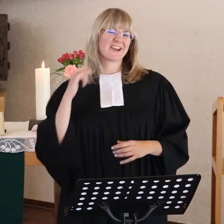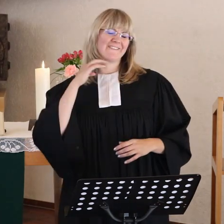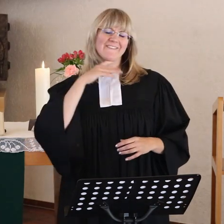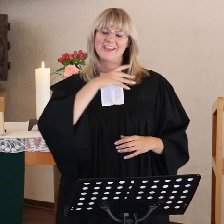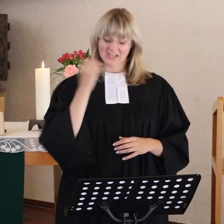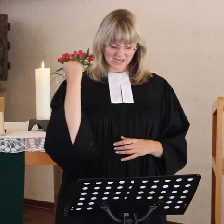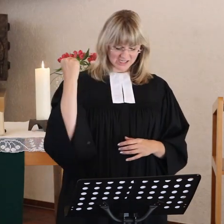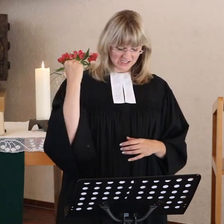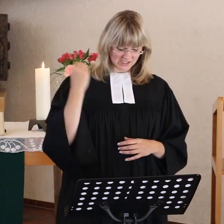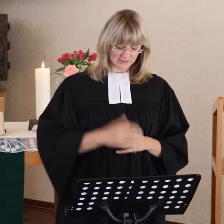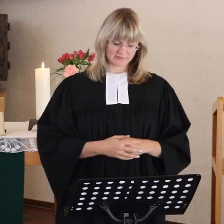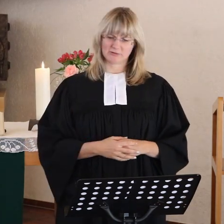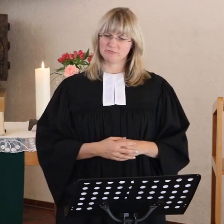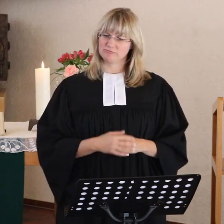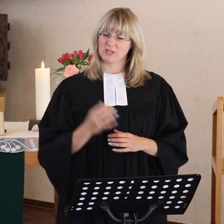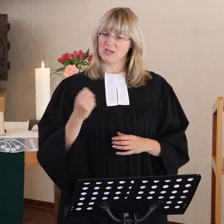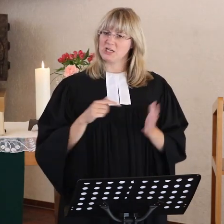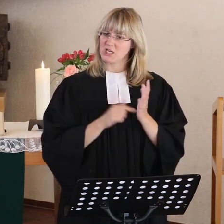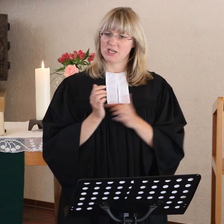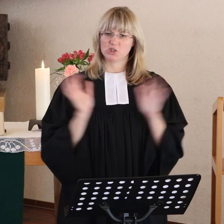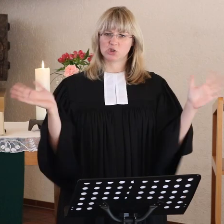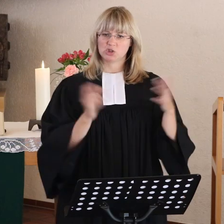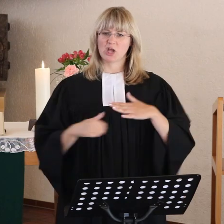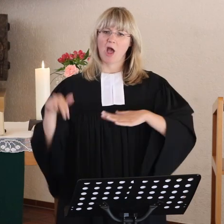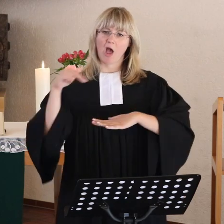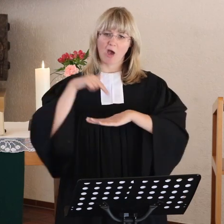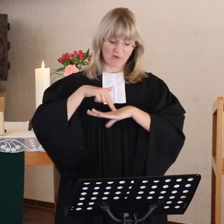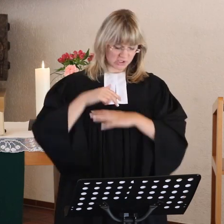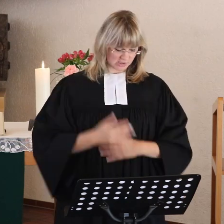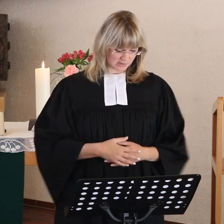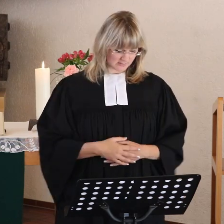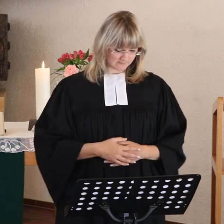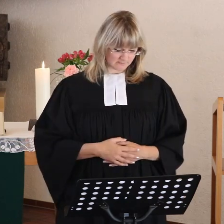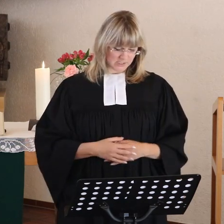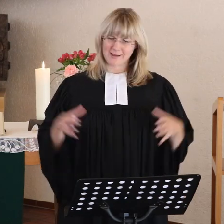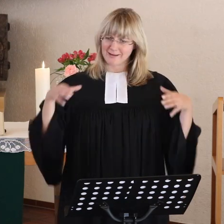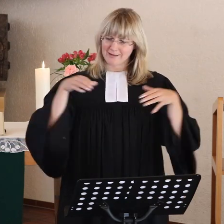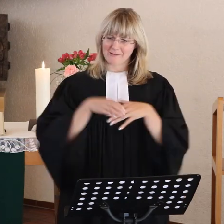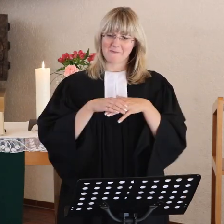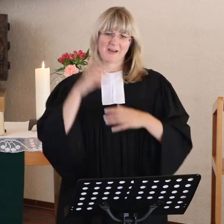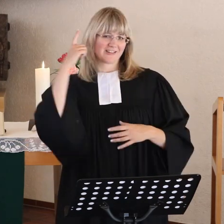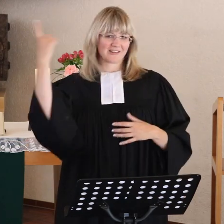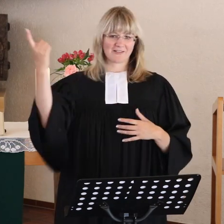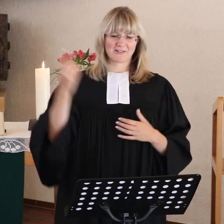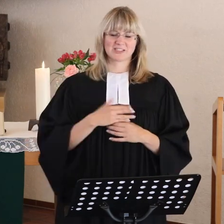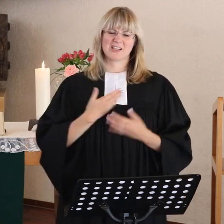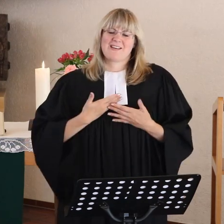dass Jesus, der Herr, auferstanden war. Die ganze Gnade Gottes ruhte auf der